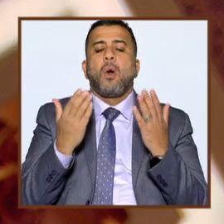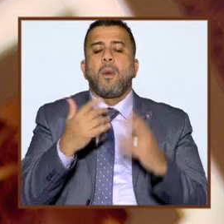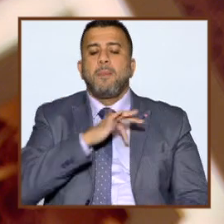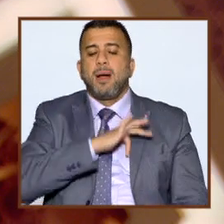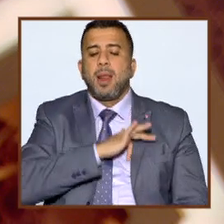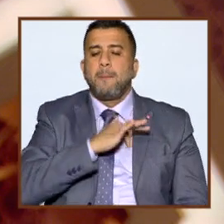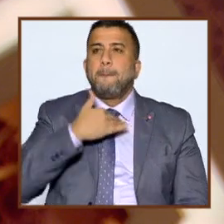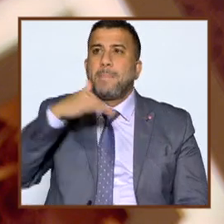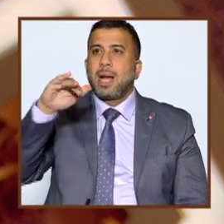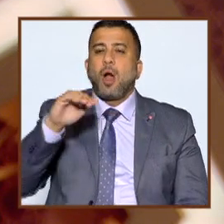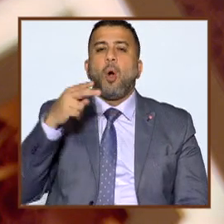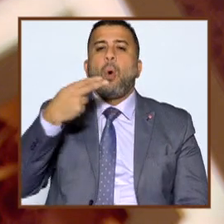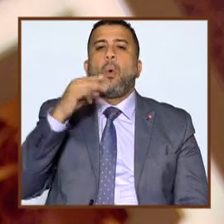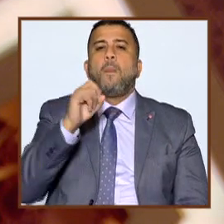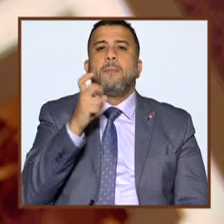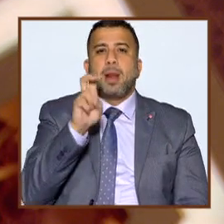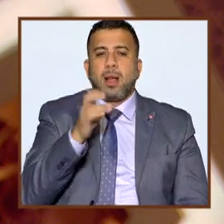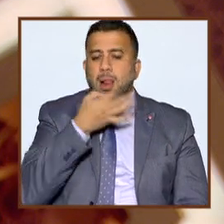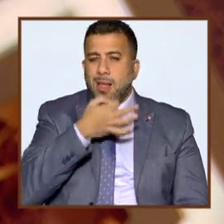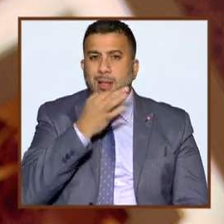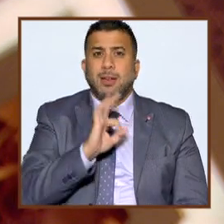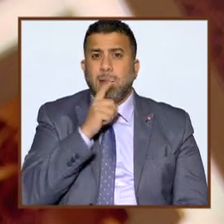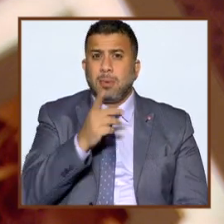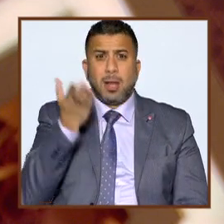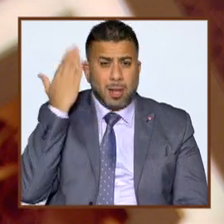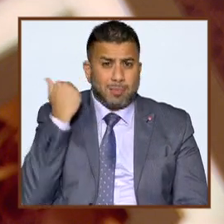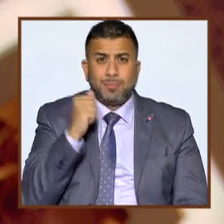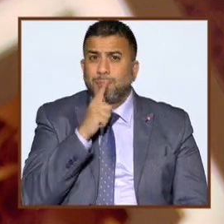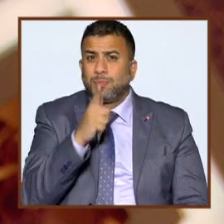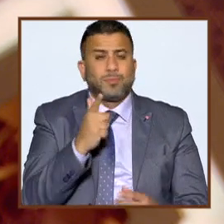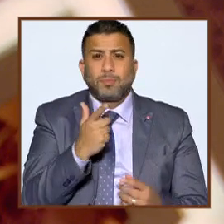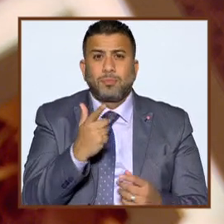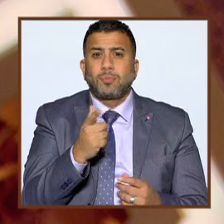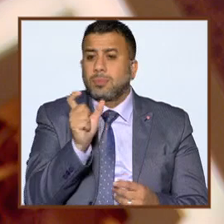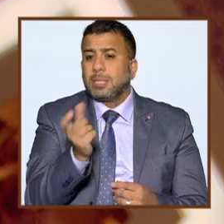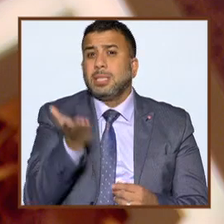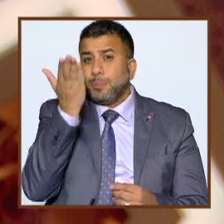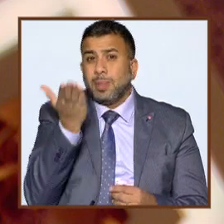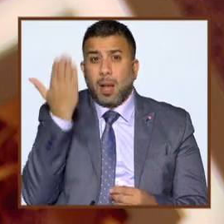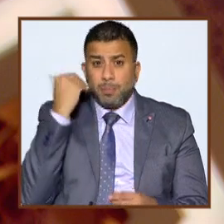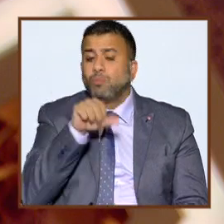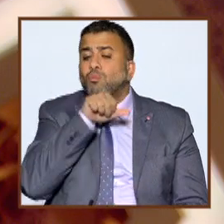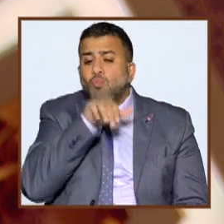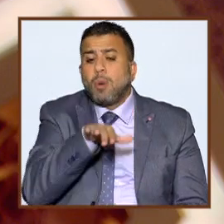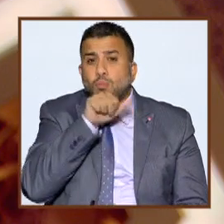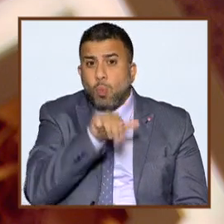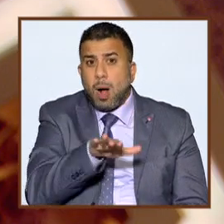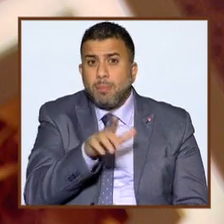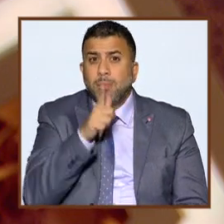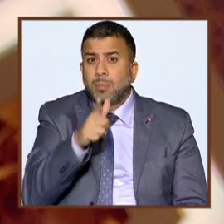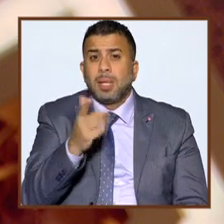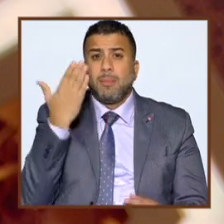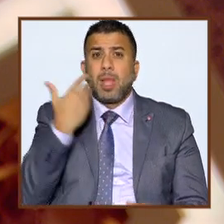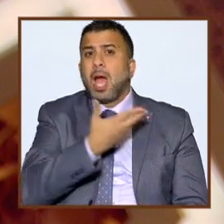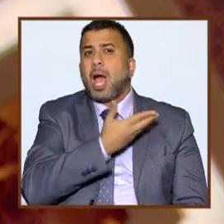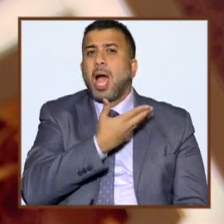تحرم من الميقات، فقد جاء عند مسلم من حديث جابر بن عبد الله رضي الله عنه أن النبي صلى الله عليه وسلم حينما خرج في